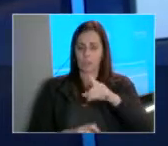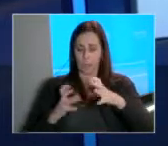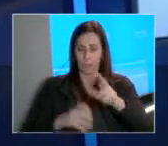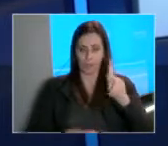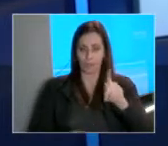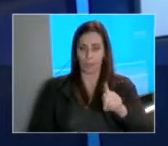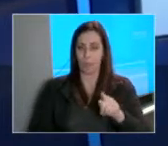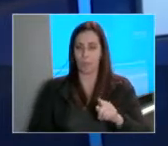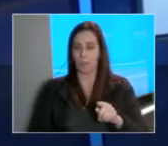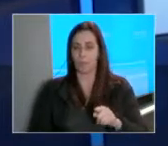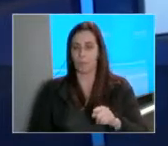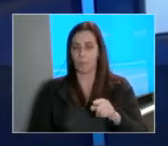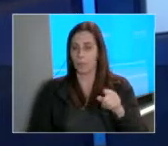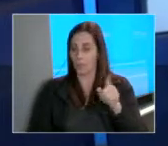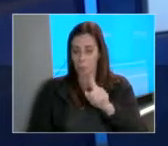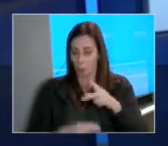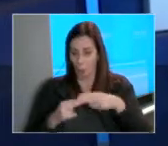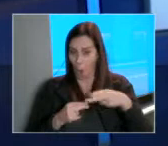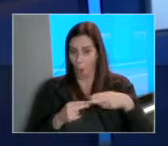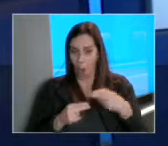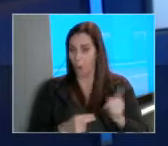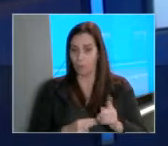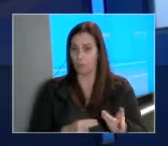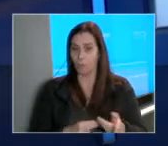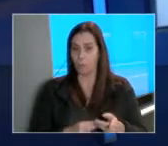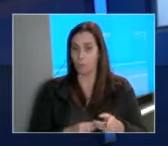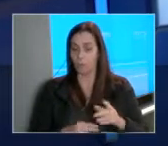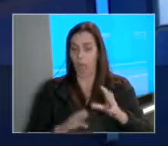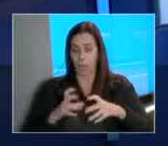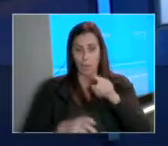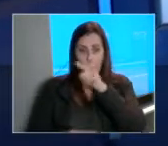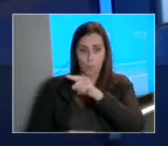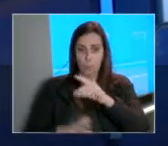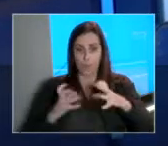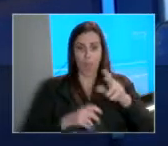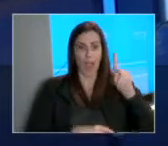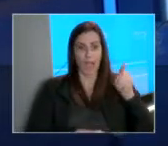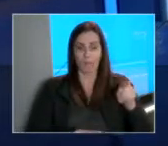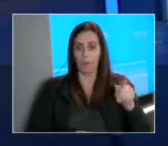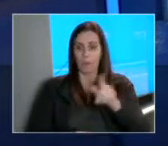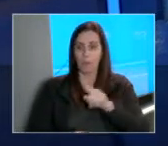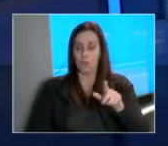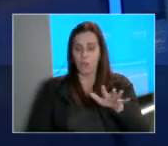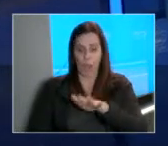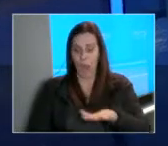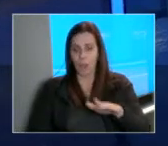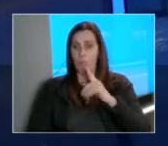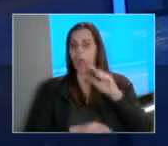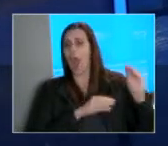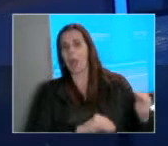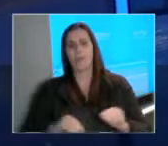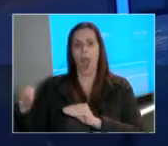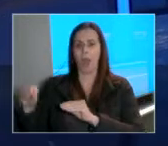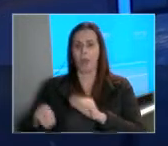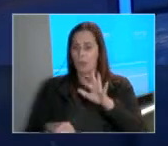קסם וזה גבעת השלושה. זה לא שהם נמצאים ככה. ממש. גבעת השלושה פה, כפר קסם פה, ויש איזה חלק מהאדמות, אמרו